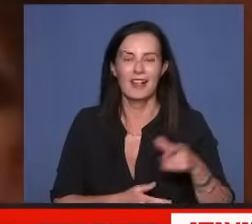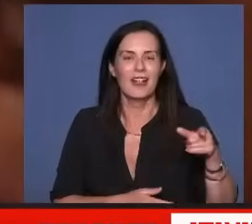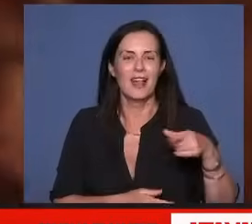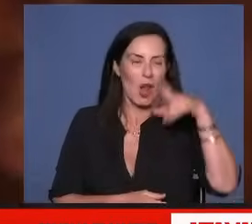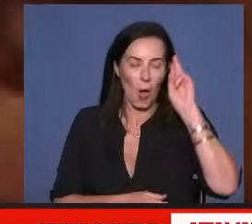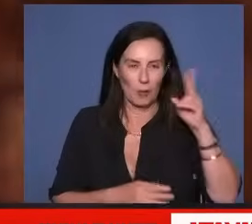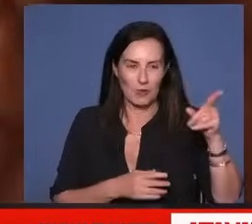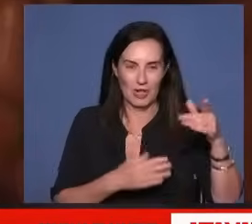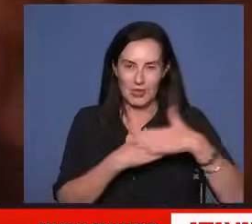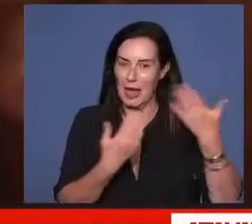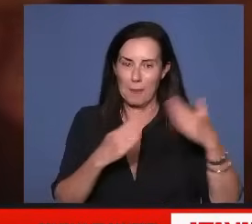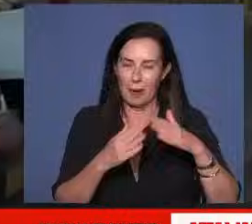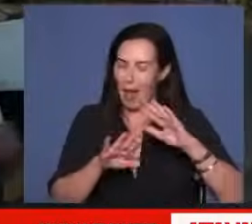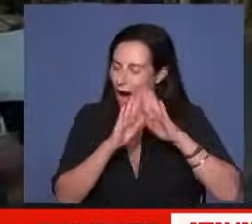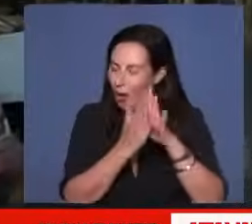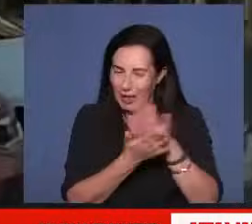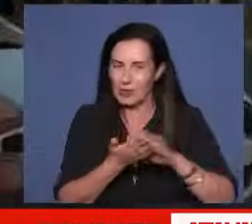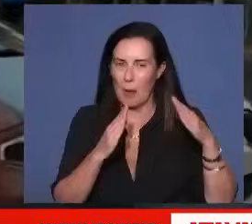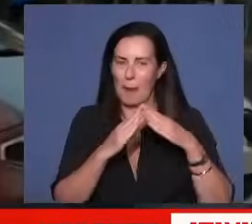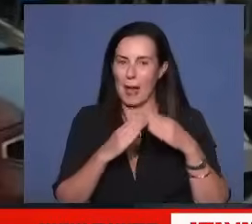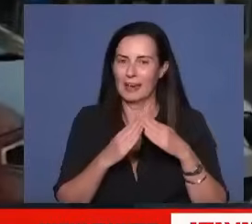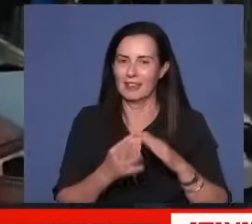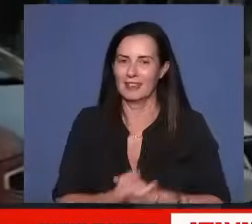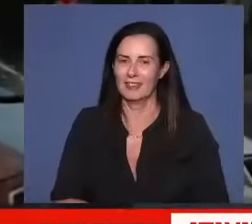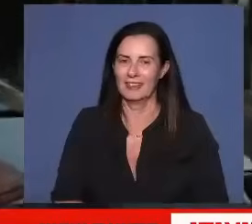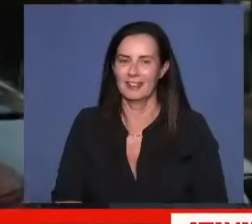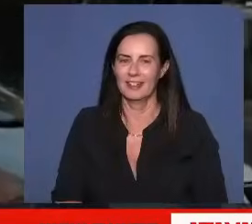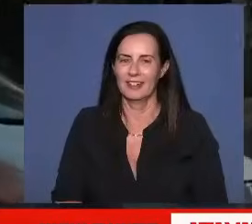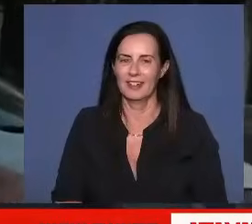בית, כאילו, פירקו להם את הכל שם.